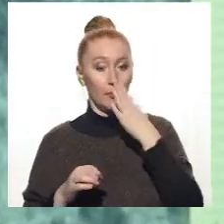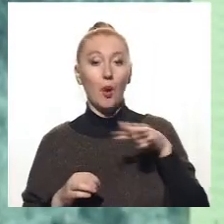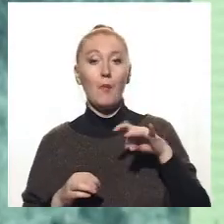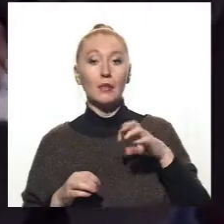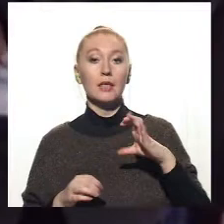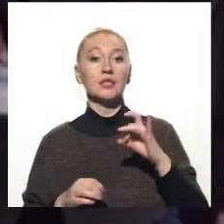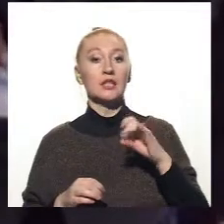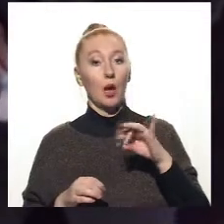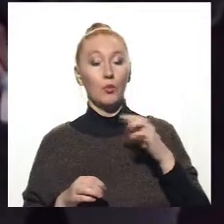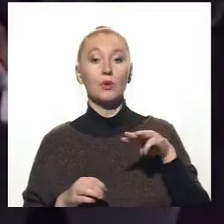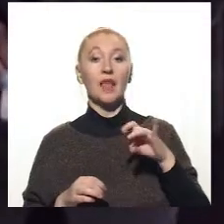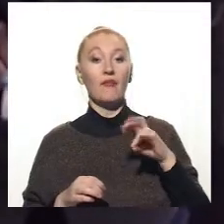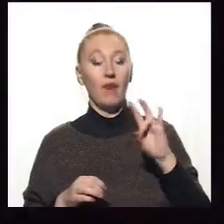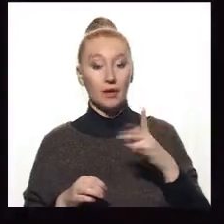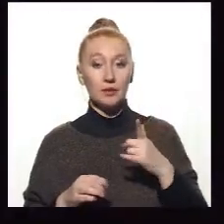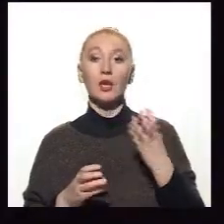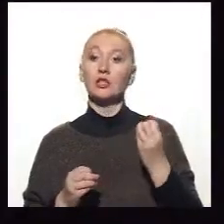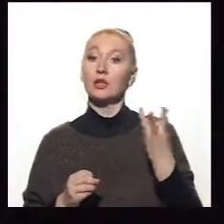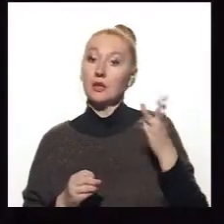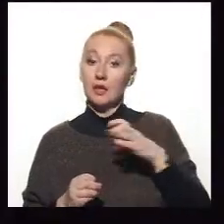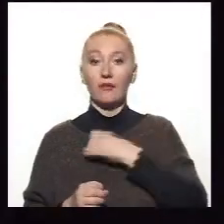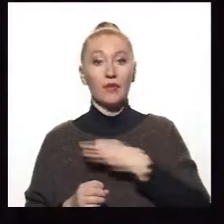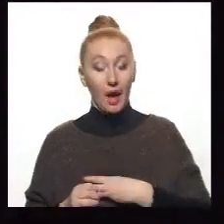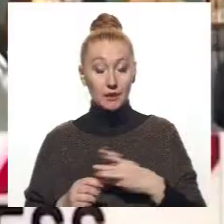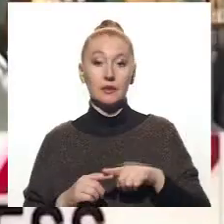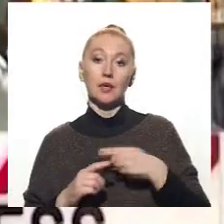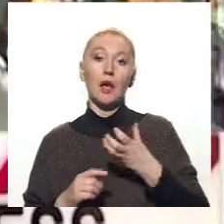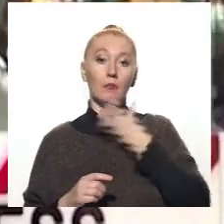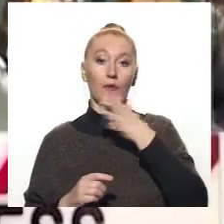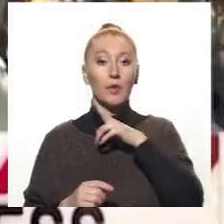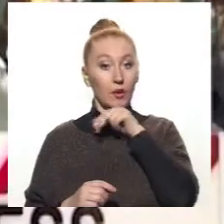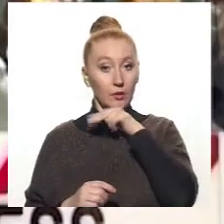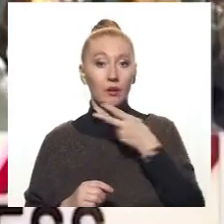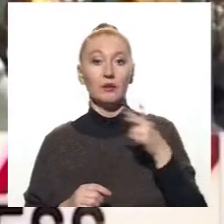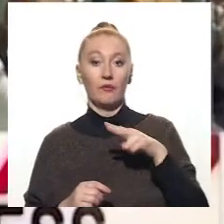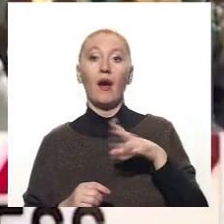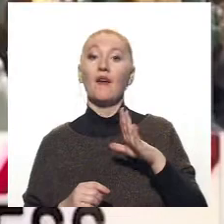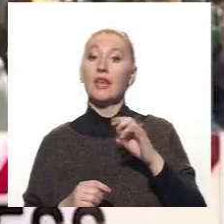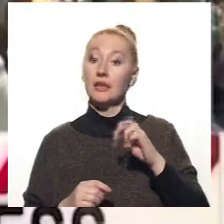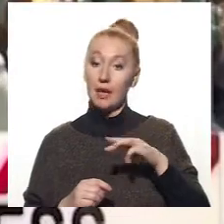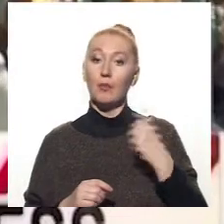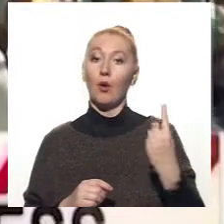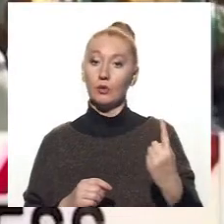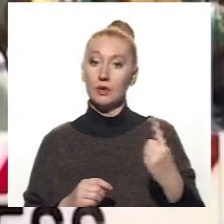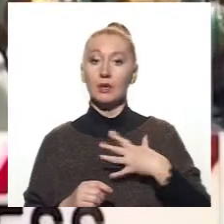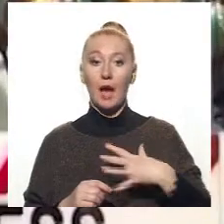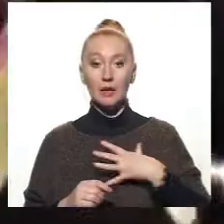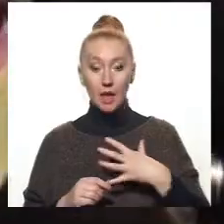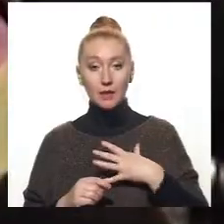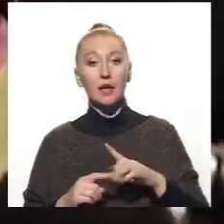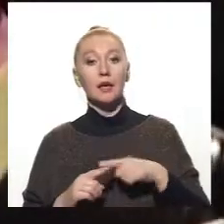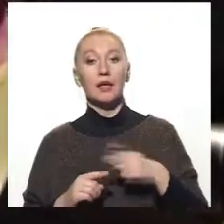Малайзії, Сингапурі і Тайвані, ще по 3 у Франції та Південній Кореї, 2 у В'єтнамі та по 1 в Канаді